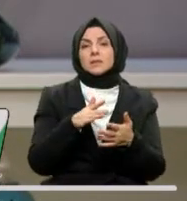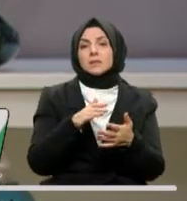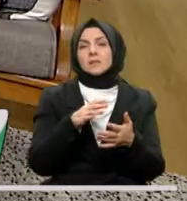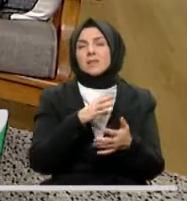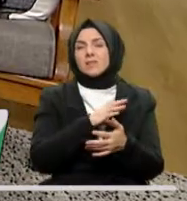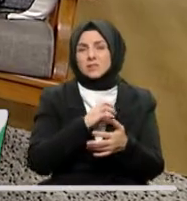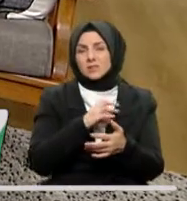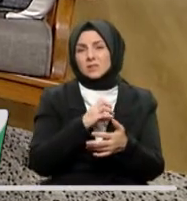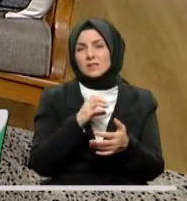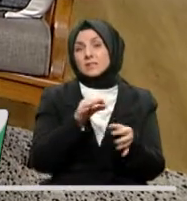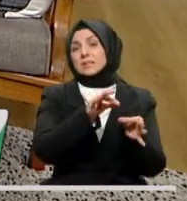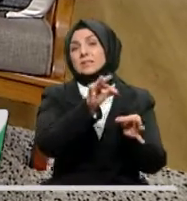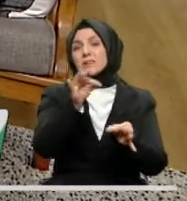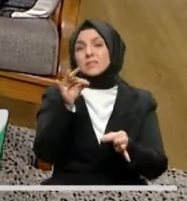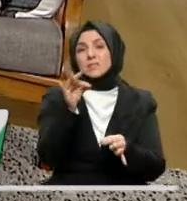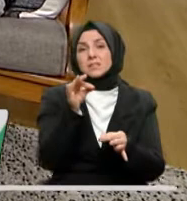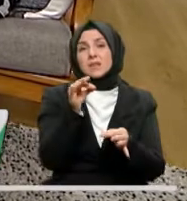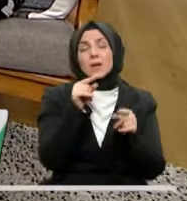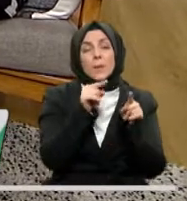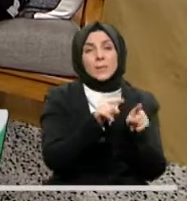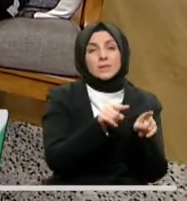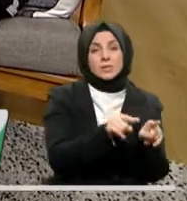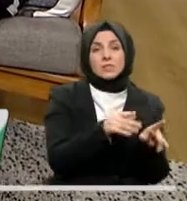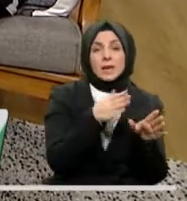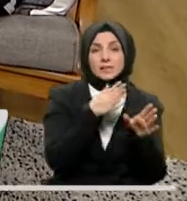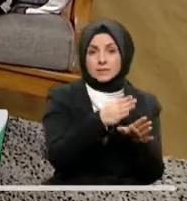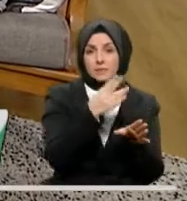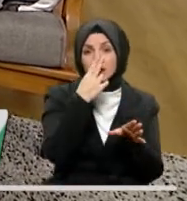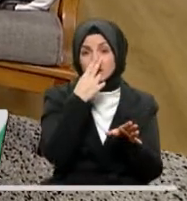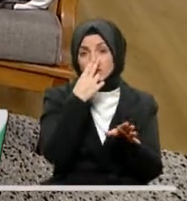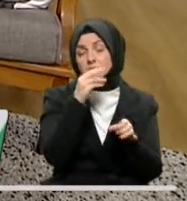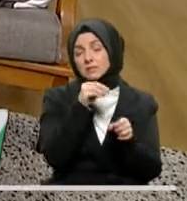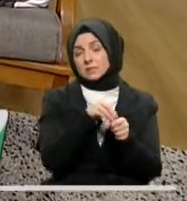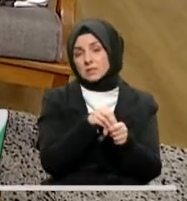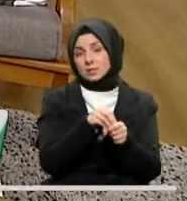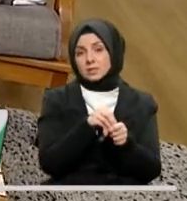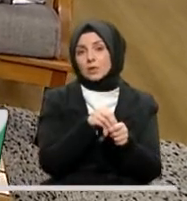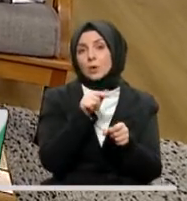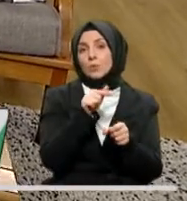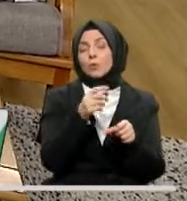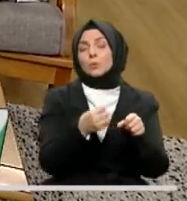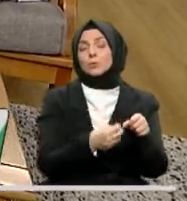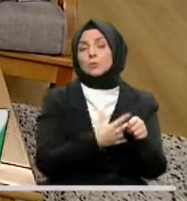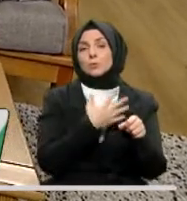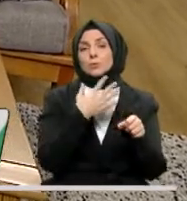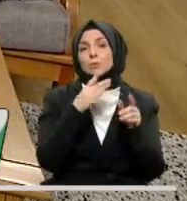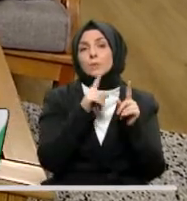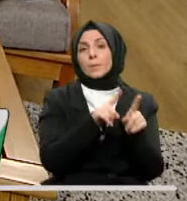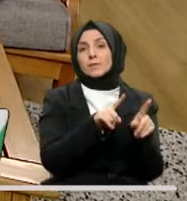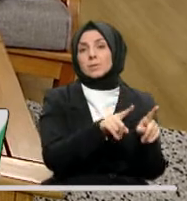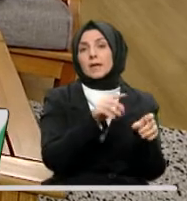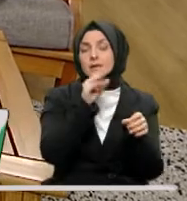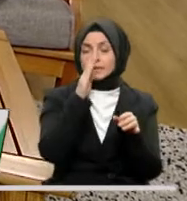yaraya acıtan insanların peşinden acıtmak da asıl belki acı ama bizim alıştığımız bir acı alıştığımız bir duygu olduğu için yine uygun